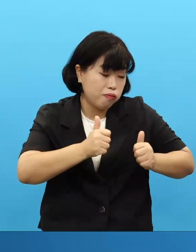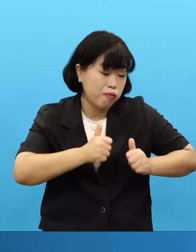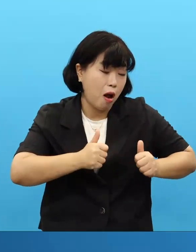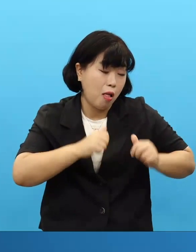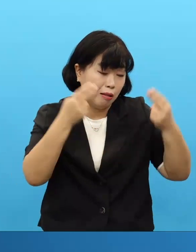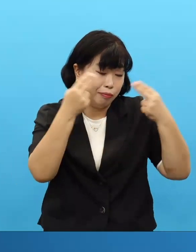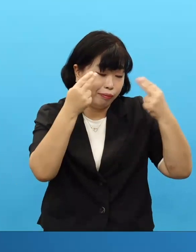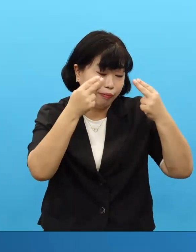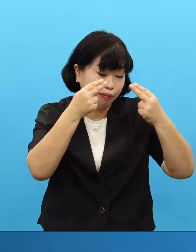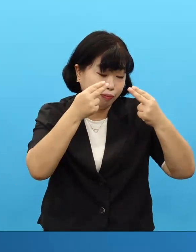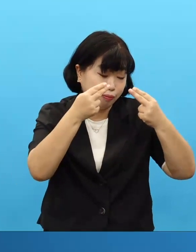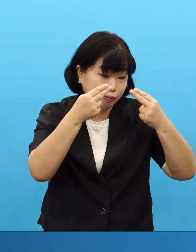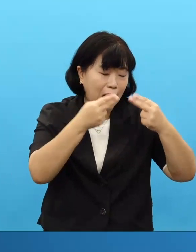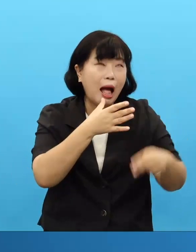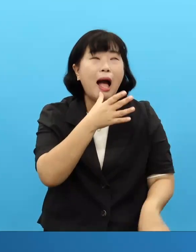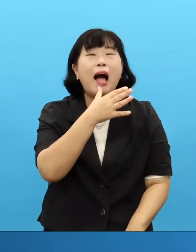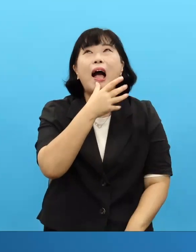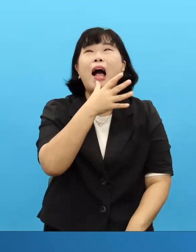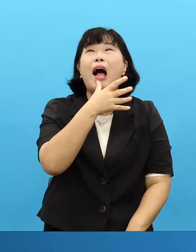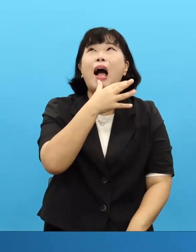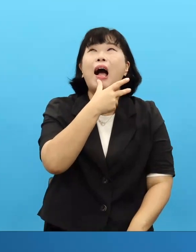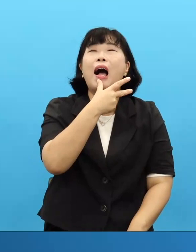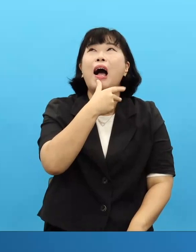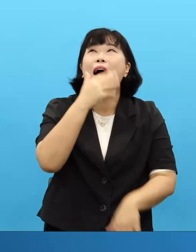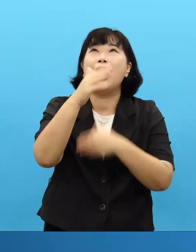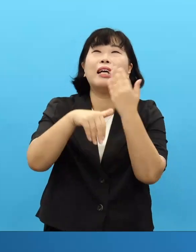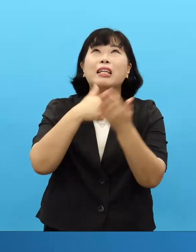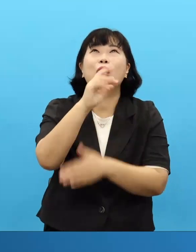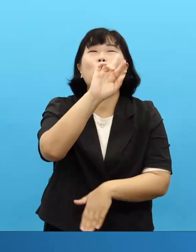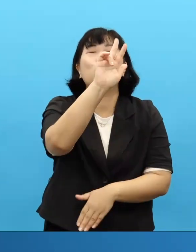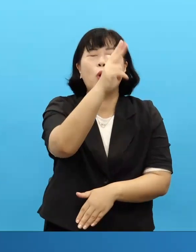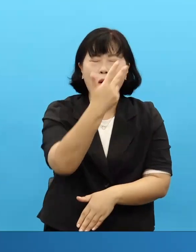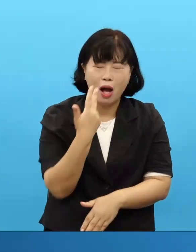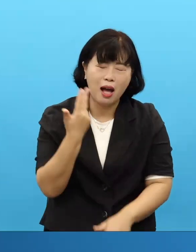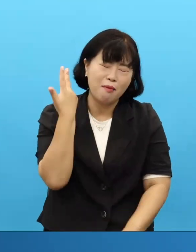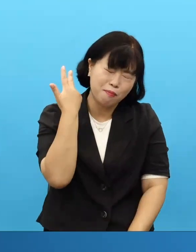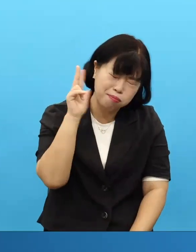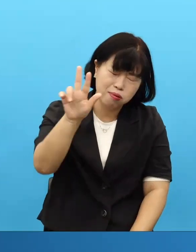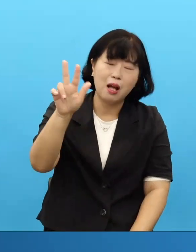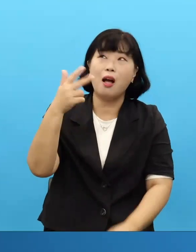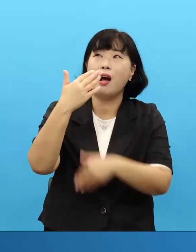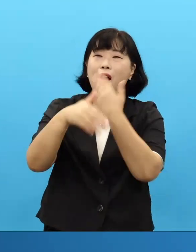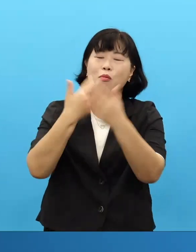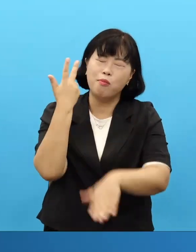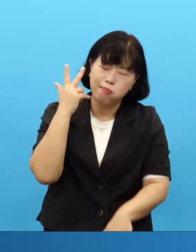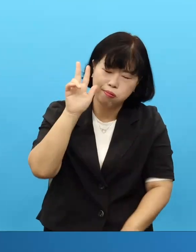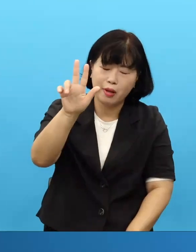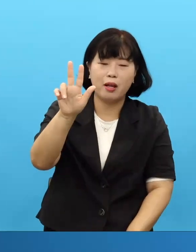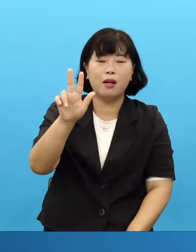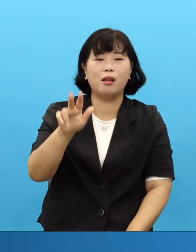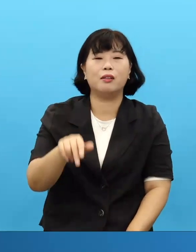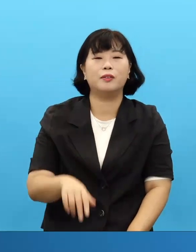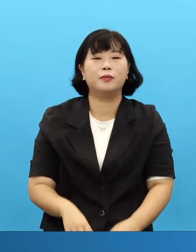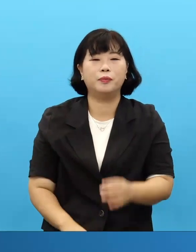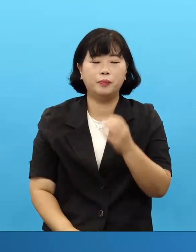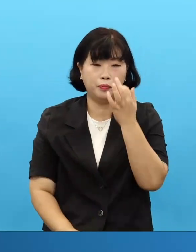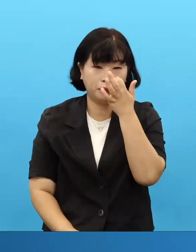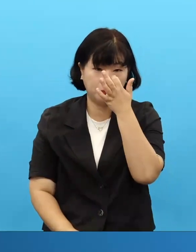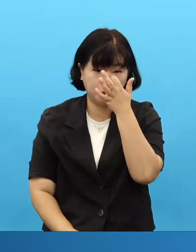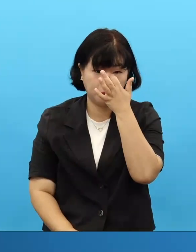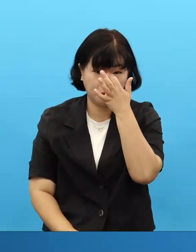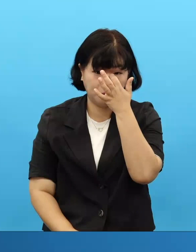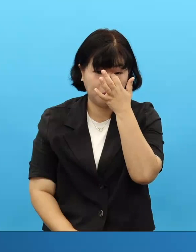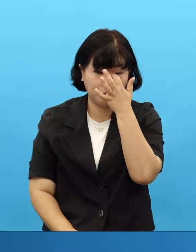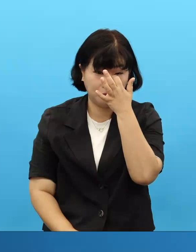그건요, 범죄 중에 범죄고 실수 중에 실수예요. That's the most heinous crime of all, the biggest mistake we can make. 여러분은 그런 존재가 아니라는 거 아셔야